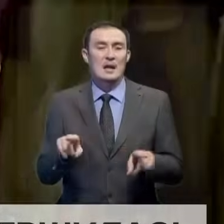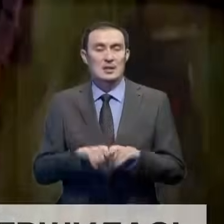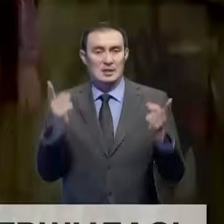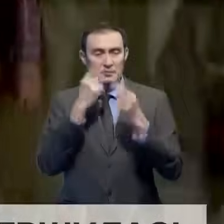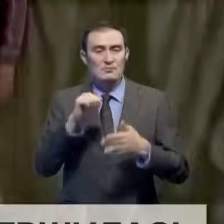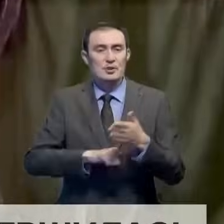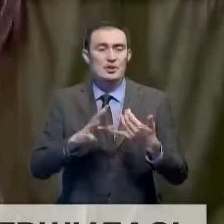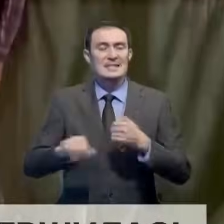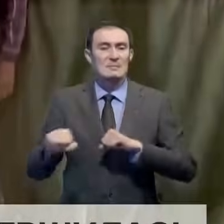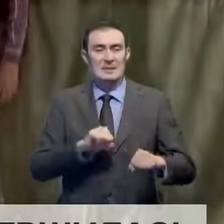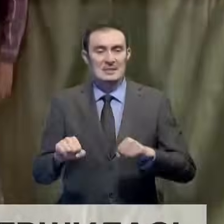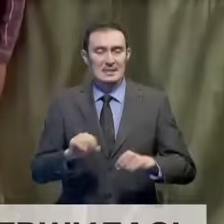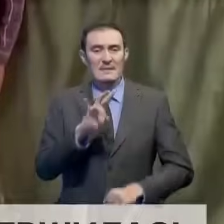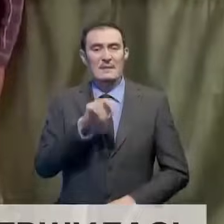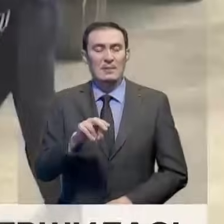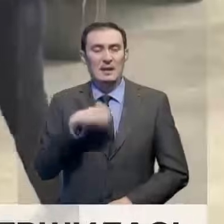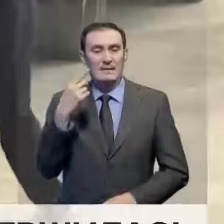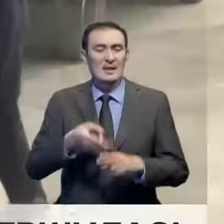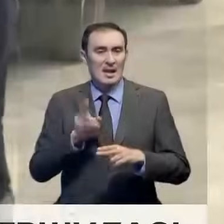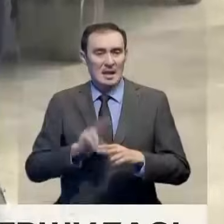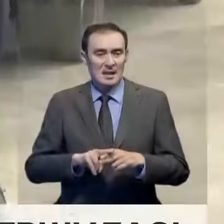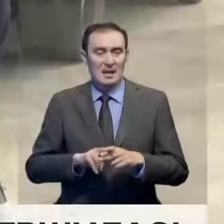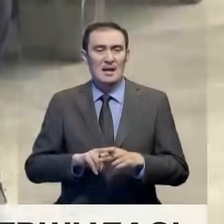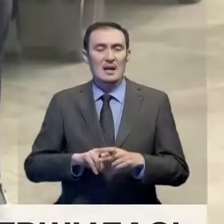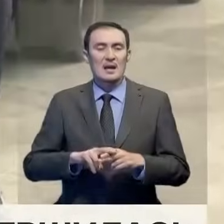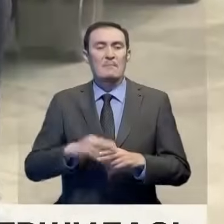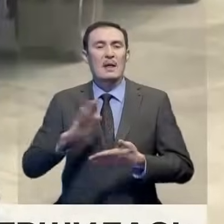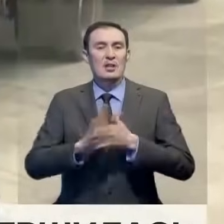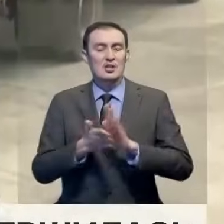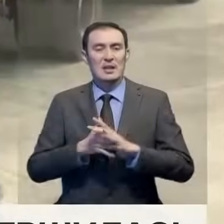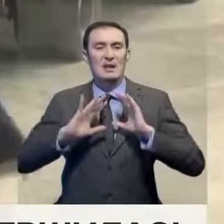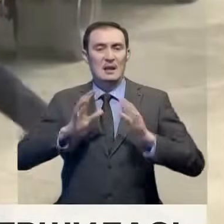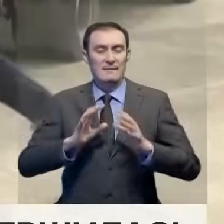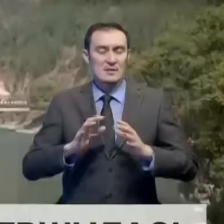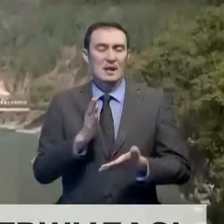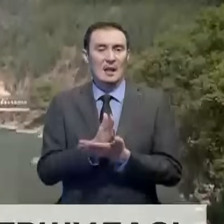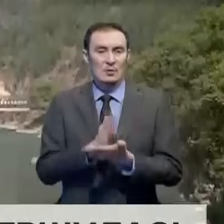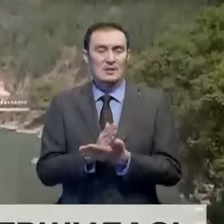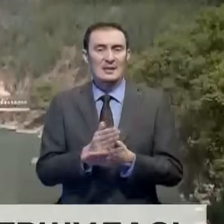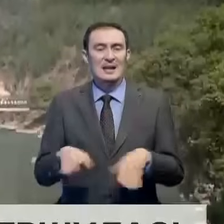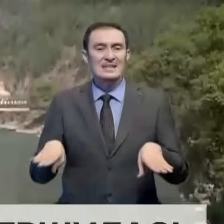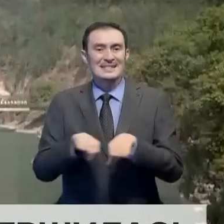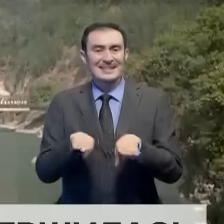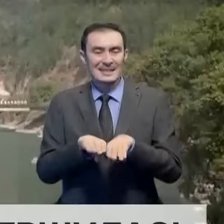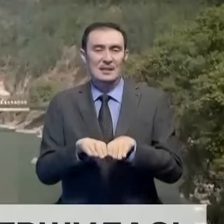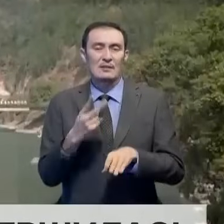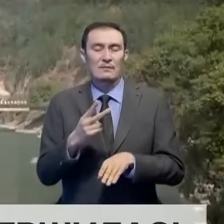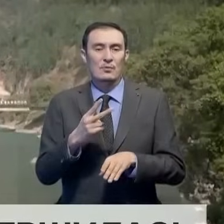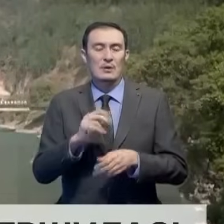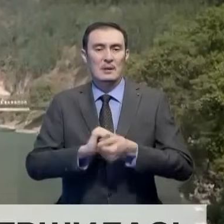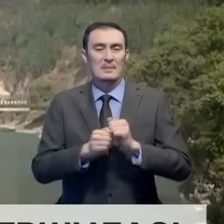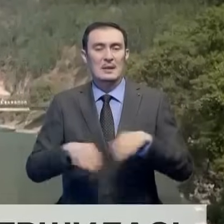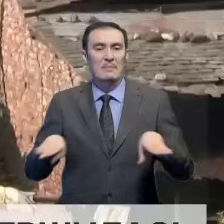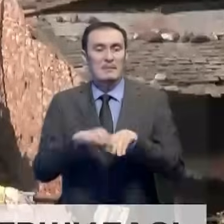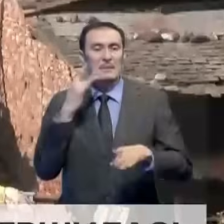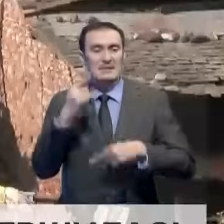Отмечу, причиной землетрясений в Непале эксперты объясняют его географическое положение. Страна находится на стыке двух тектонических плит,